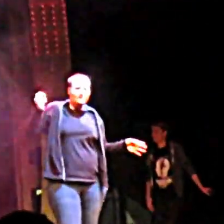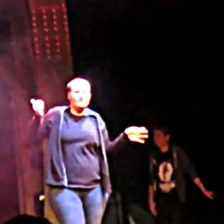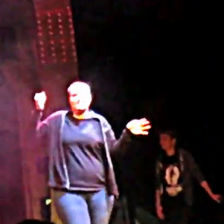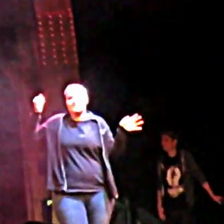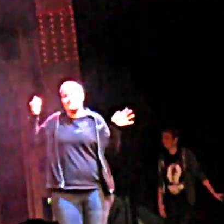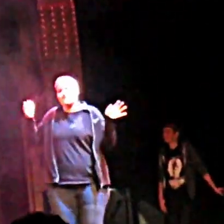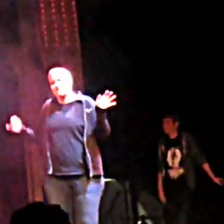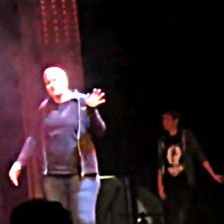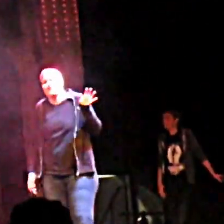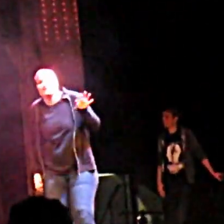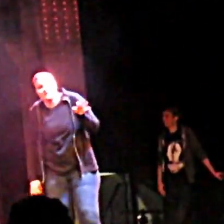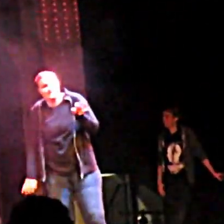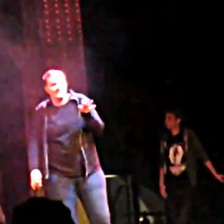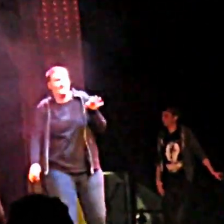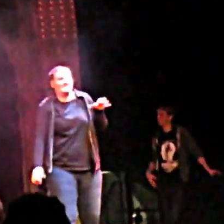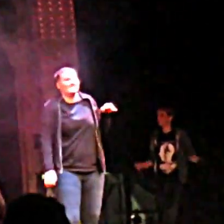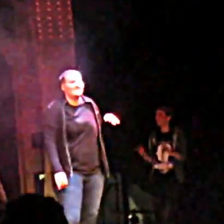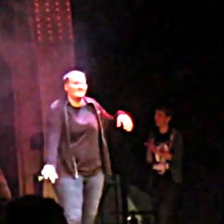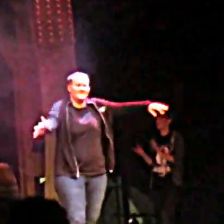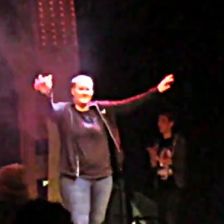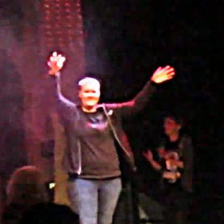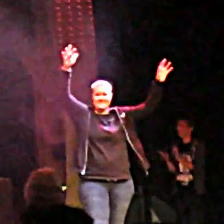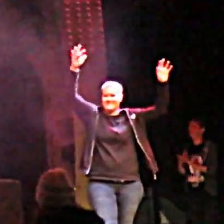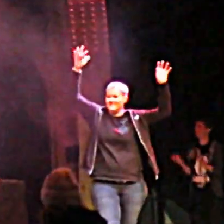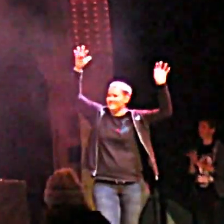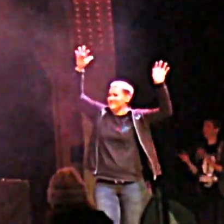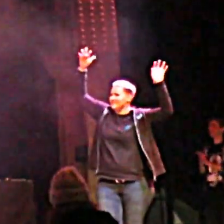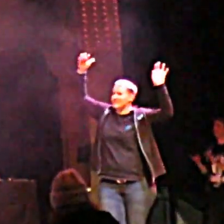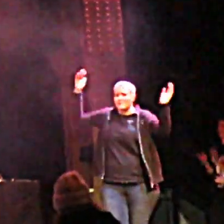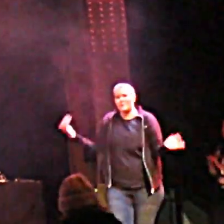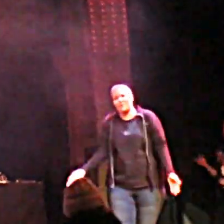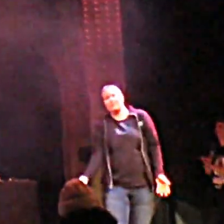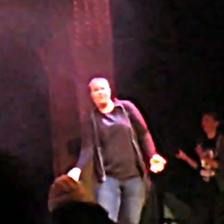jeder